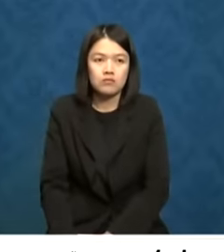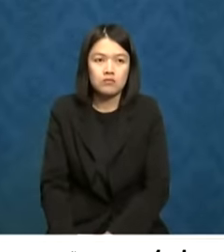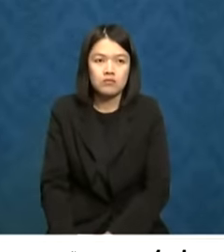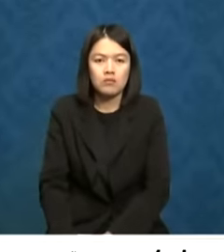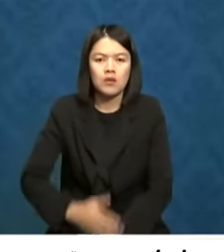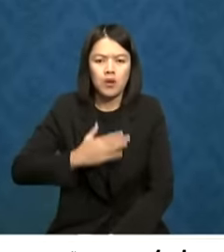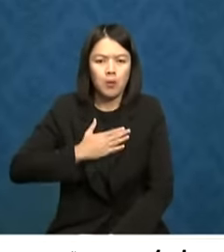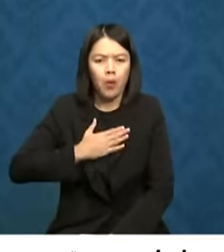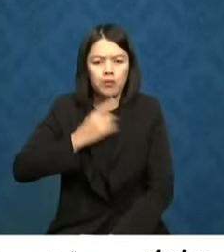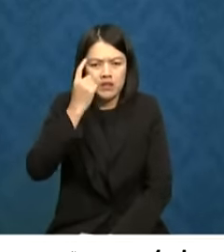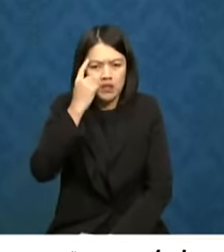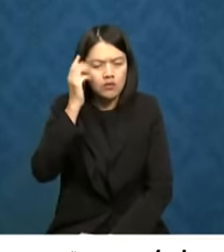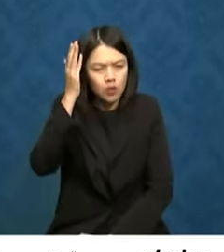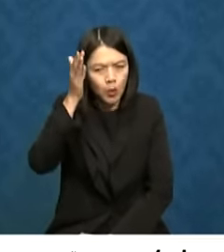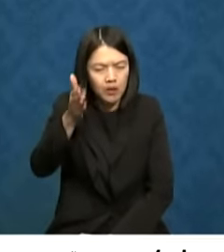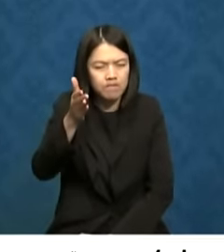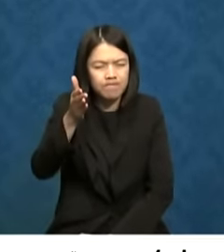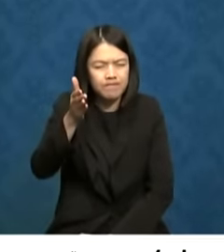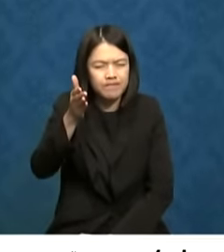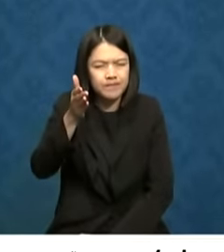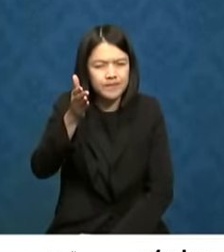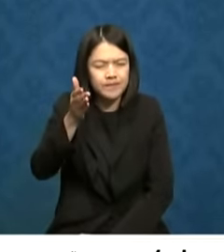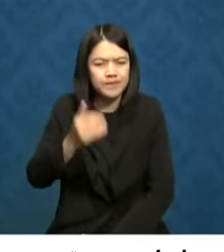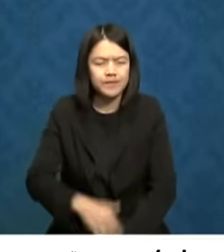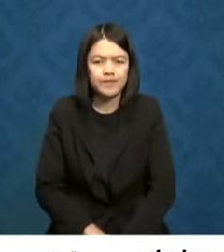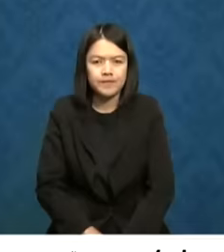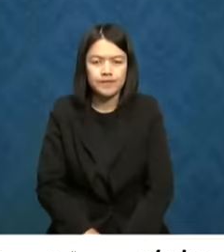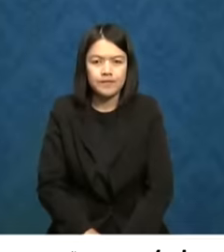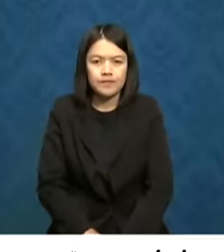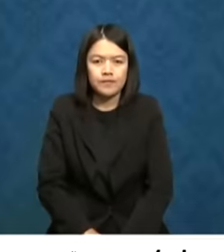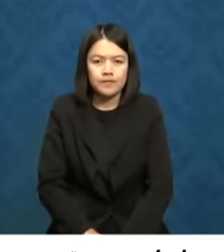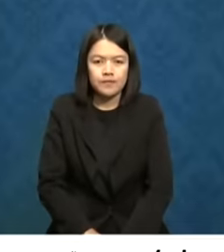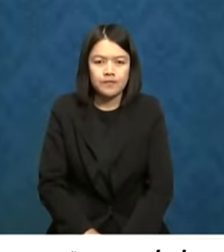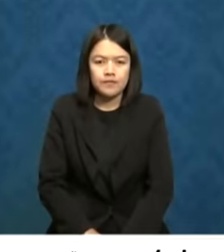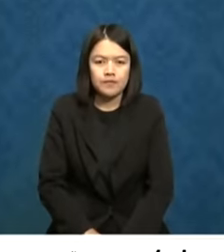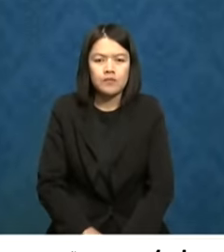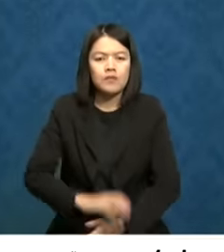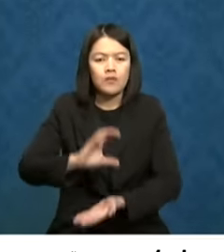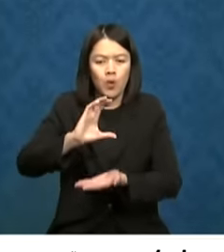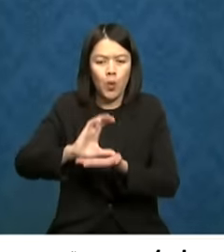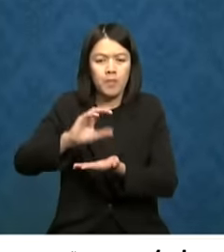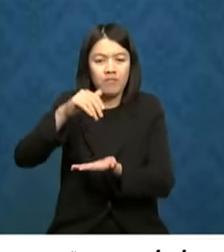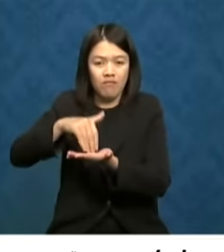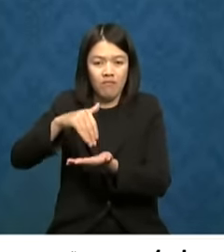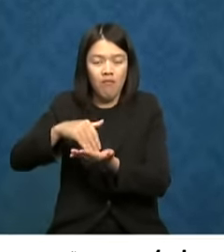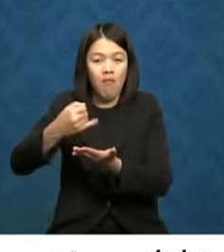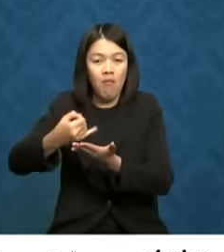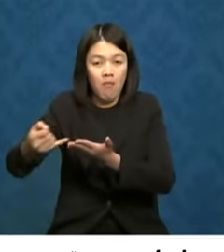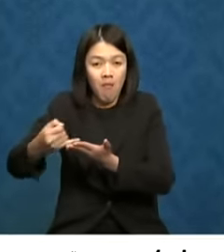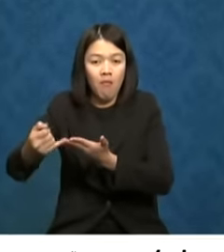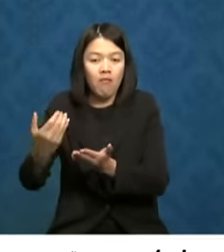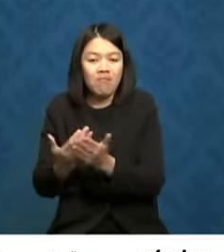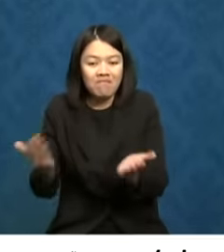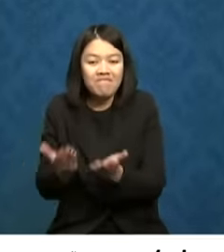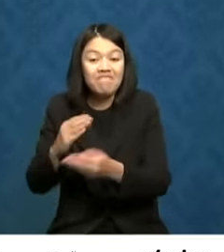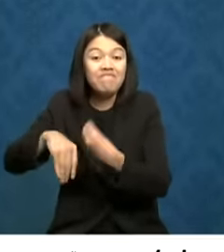นั่นทำให้ต้องคิดต่อไปว่างบงบกลางเพื่อการค่าใช้จ่ายในการกระตุ้น